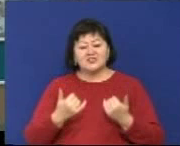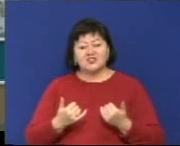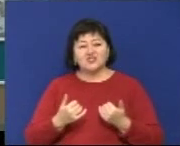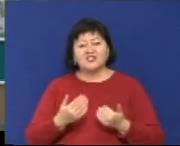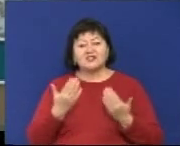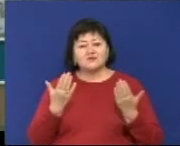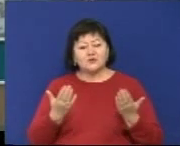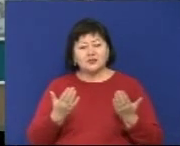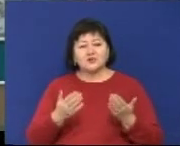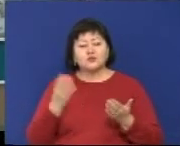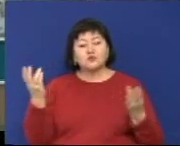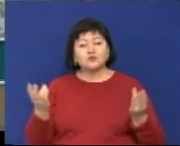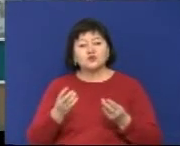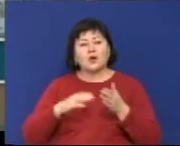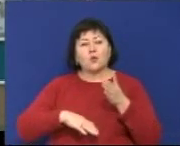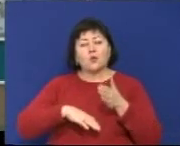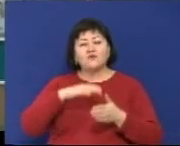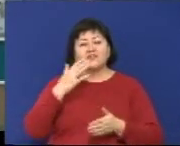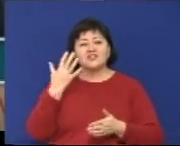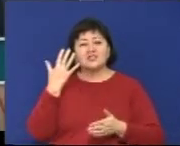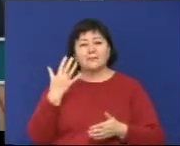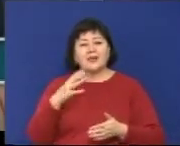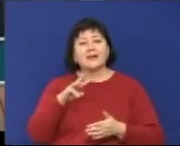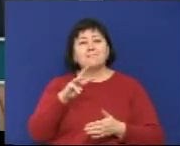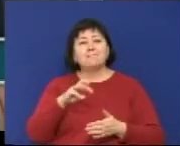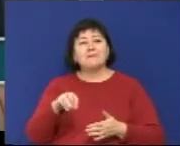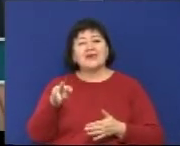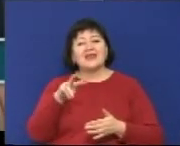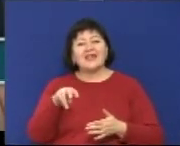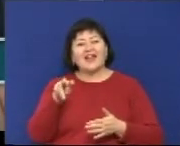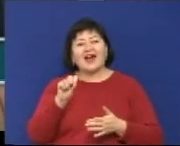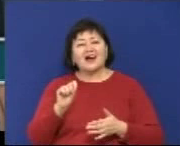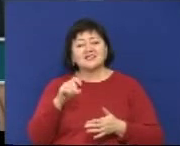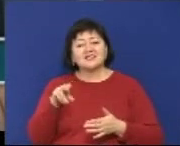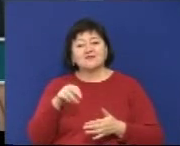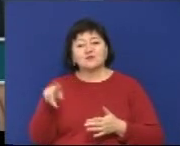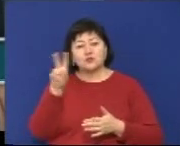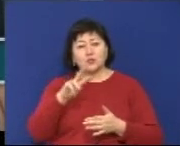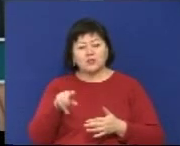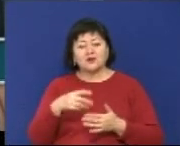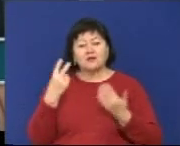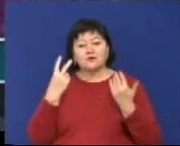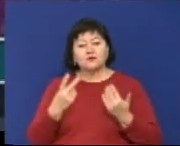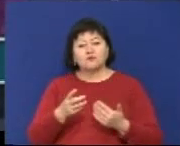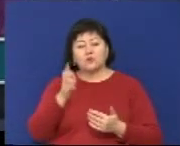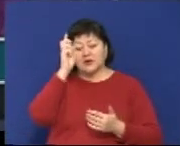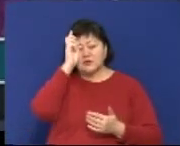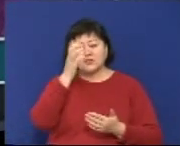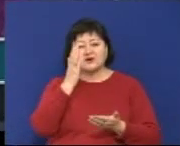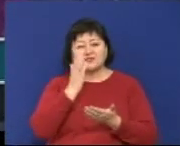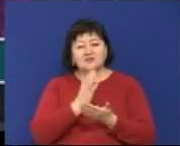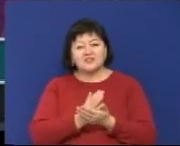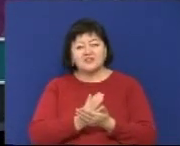этот показатель планируется увеличить на 5 миллиардов долларов. Также Дарига Назарбаева отметила, что у двух стран есть перспективы